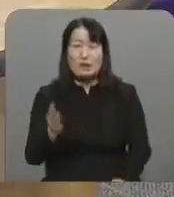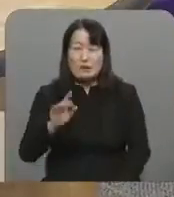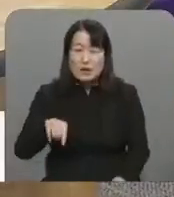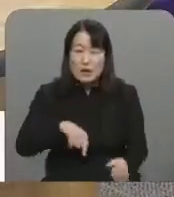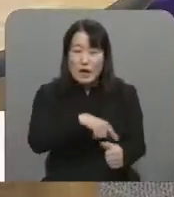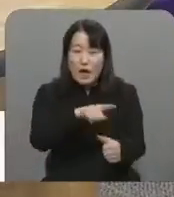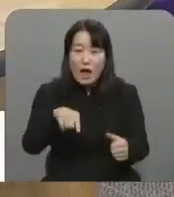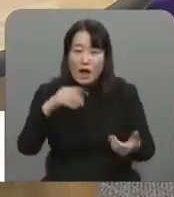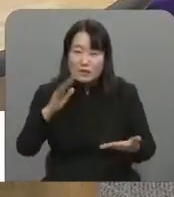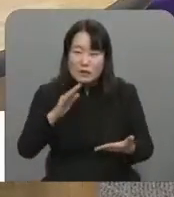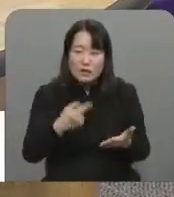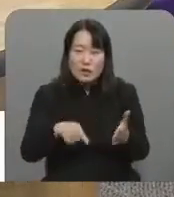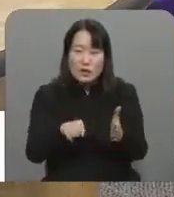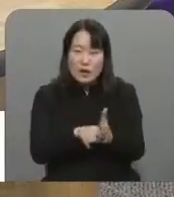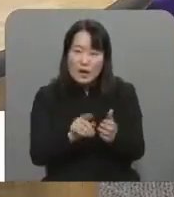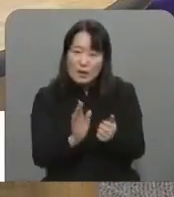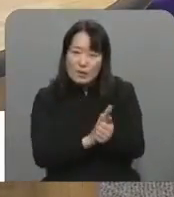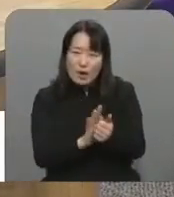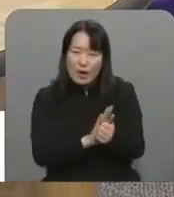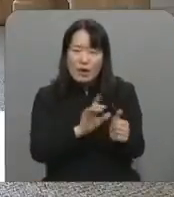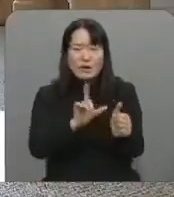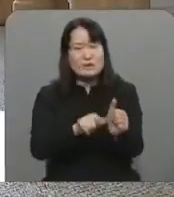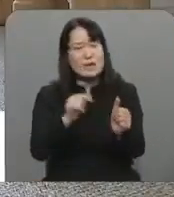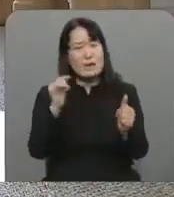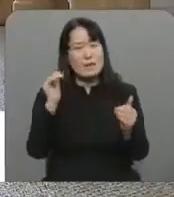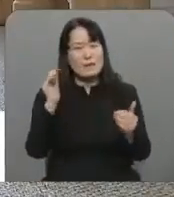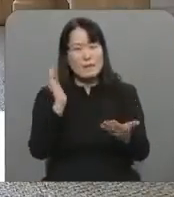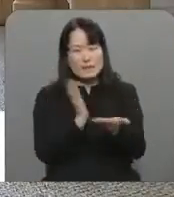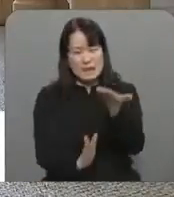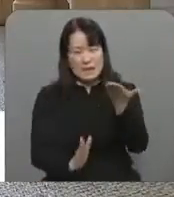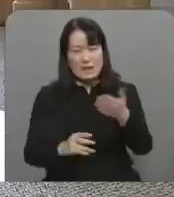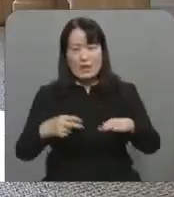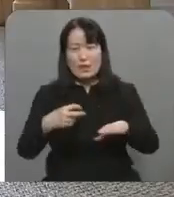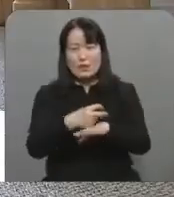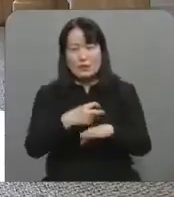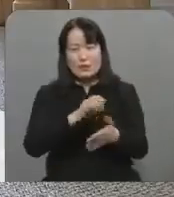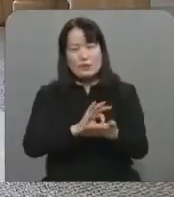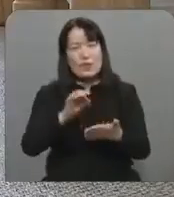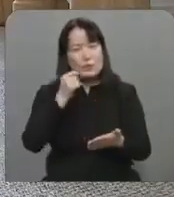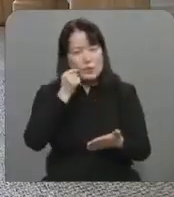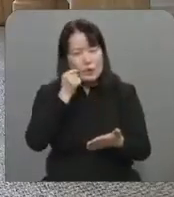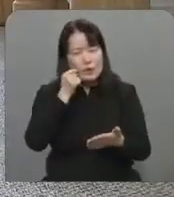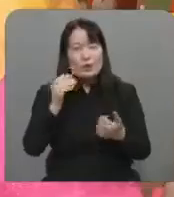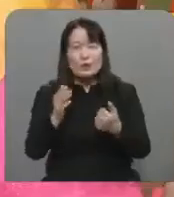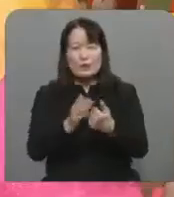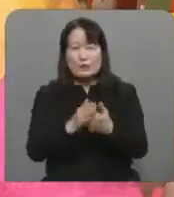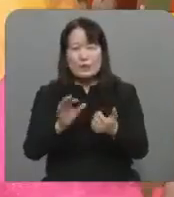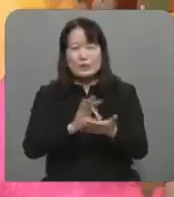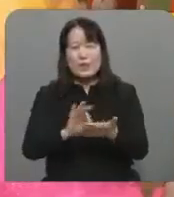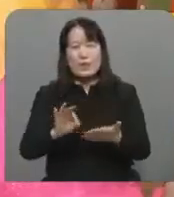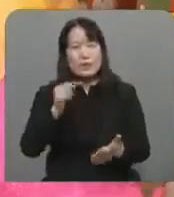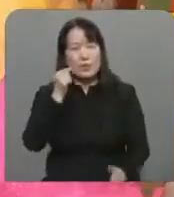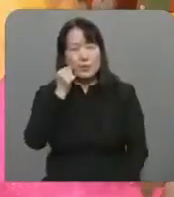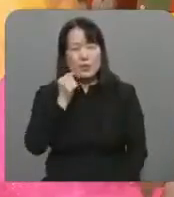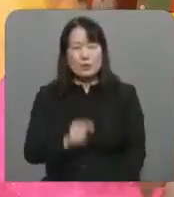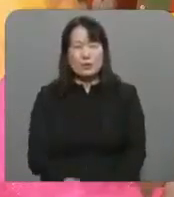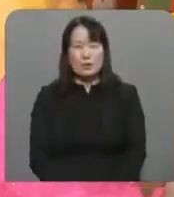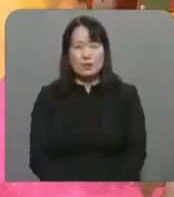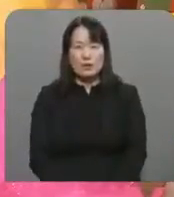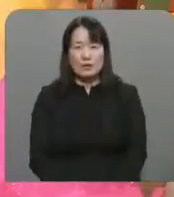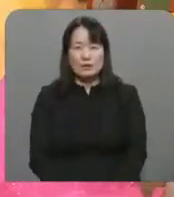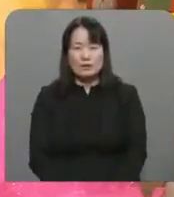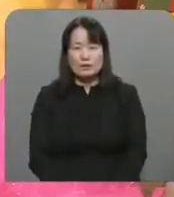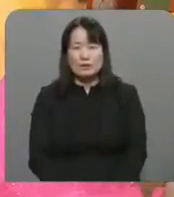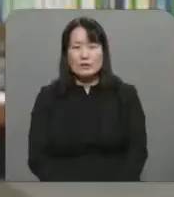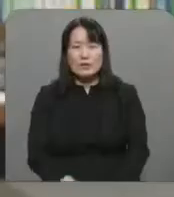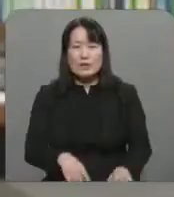위한 돌봄센터는 시간대가 맞지 않거나 교통편이 마땅치 않아 활용도가 떨어집니다. 산재되어 있는 제도를